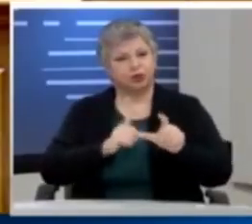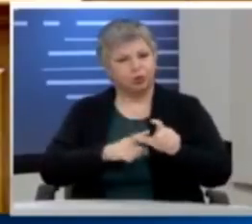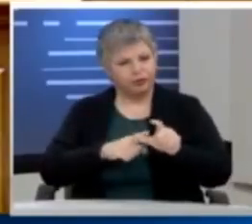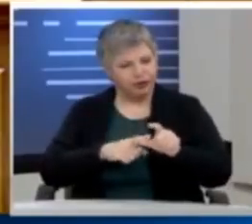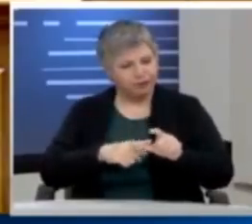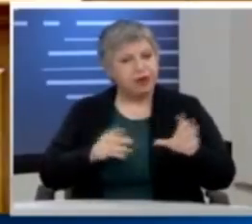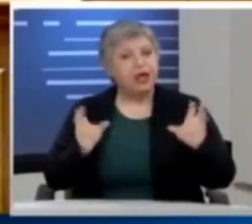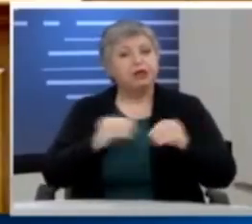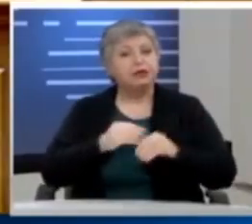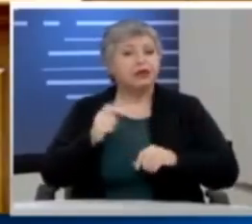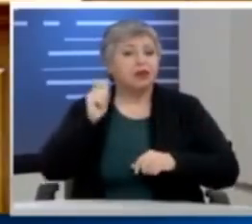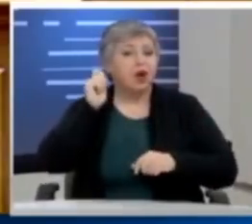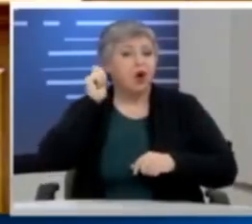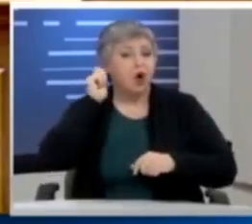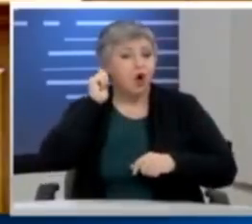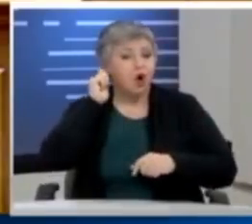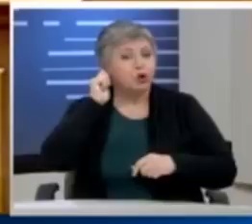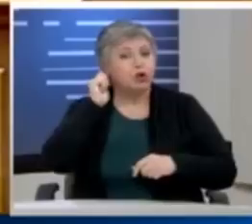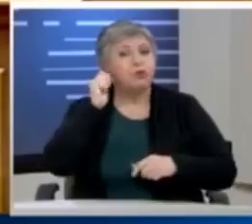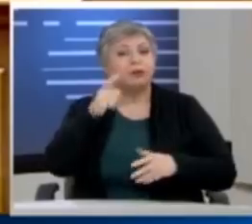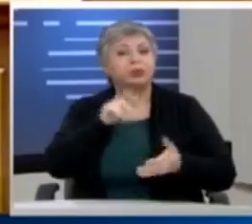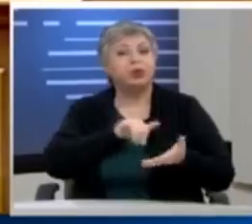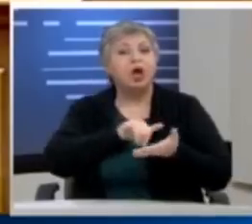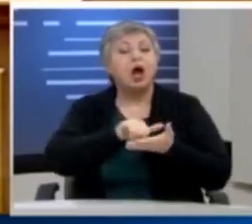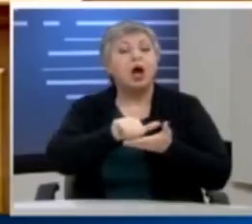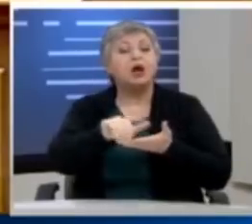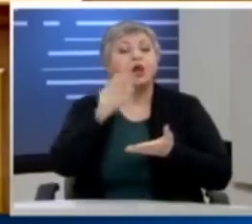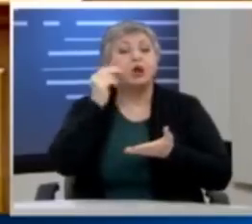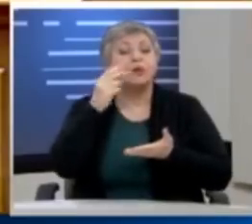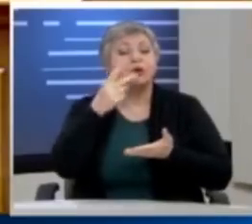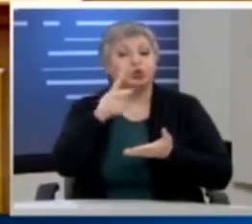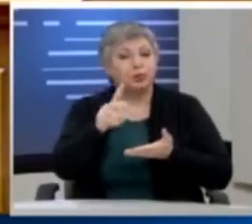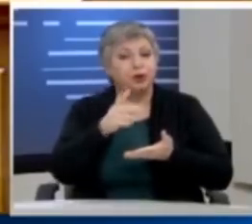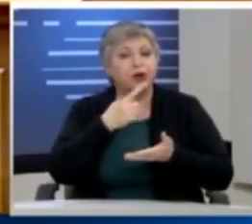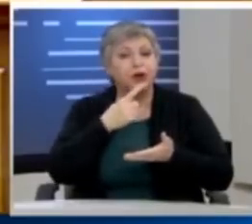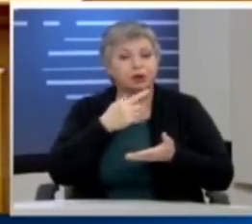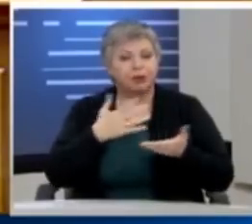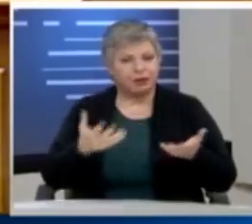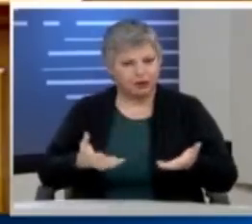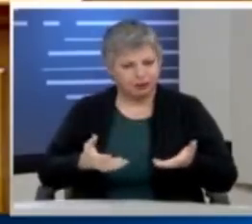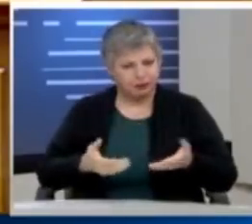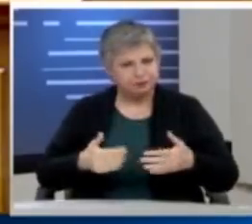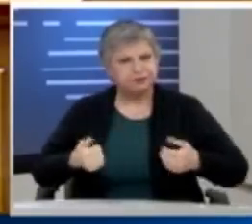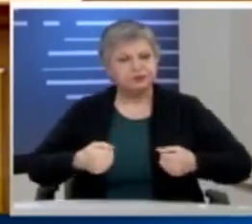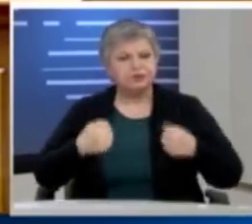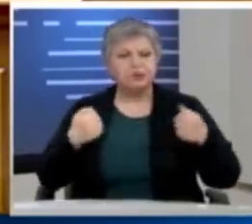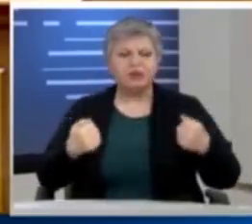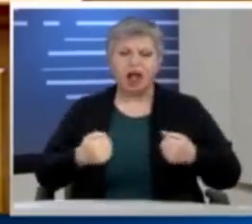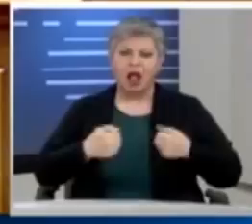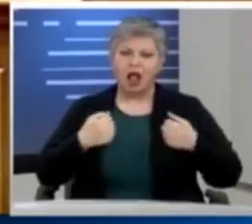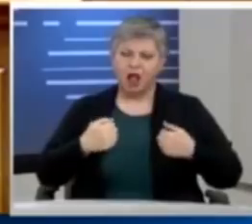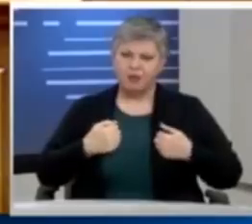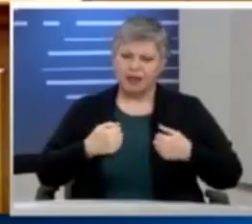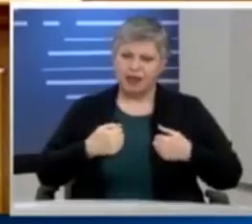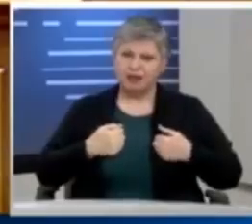της ονομασίας του αεροδρομίου των Σκοπίων είχα δηλώσει: το παιχνίδι με την ιστορία για την εξυπηρέτηση